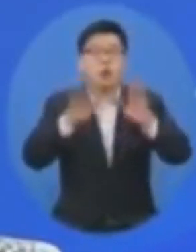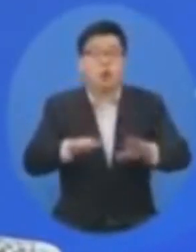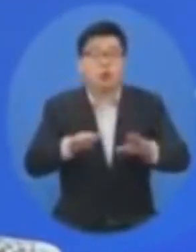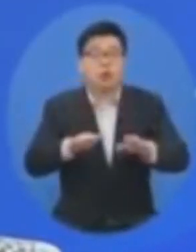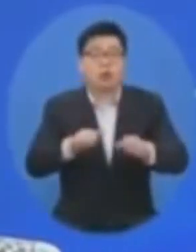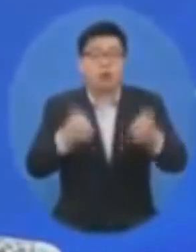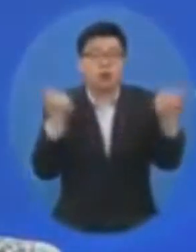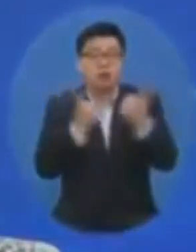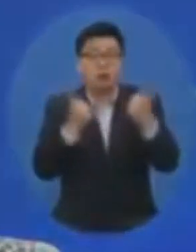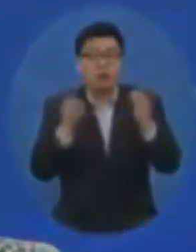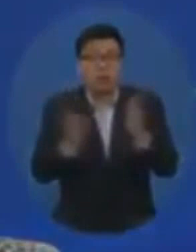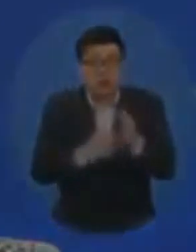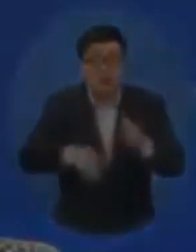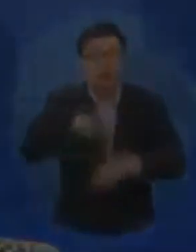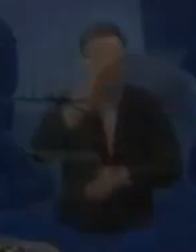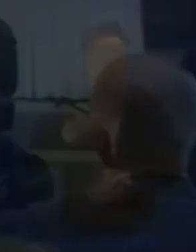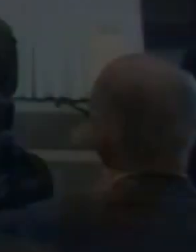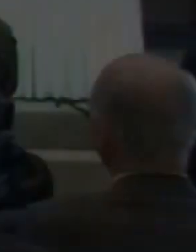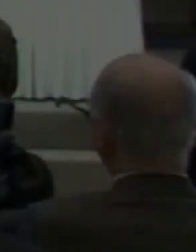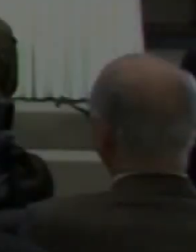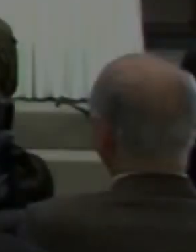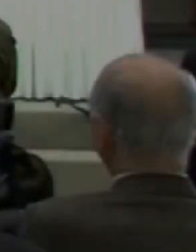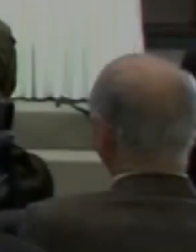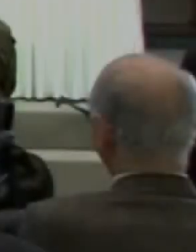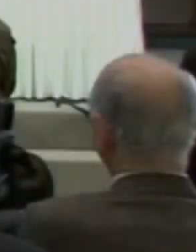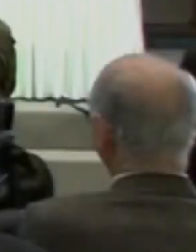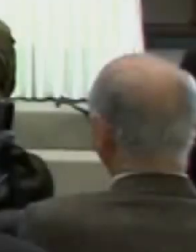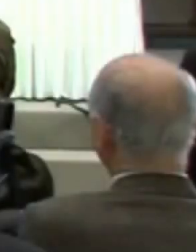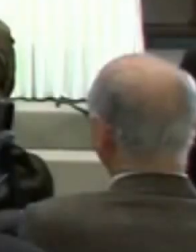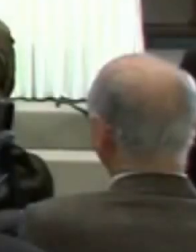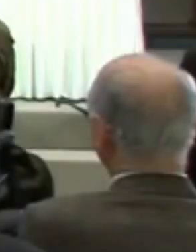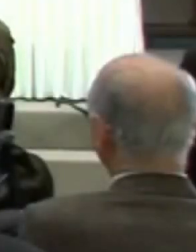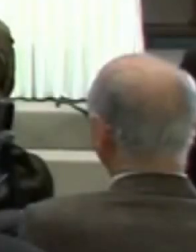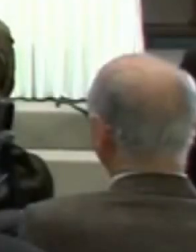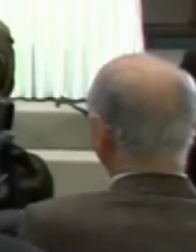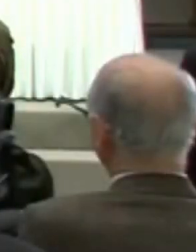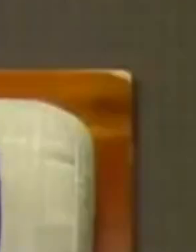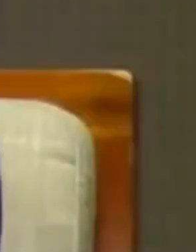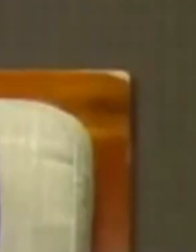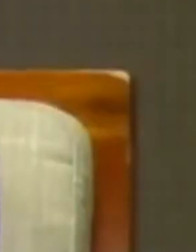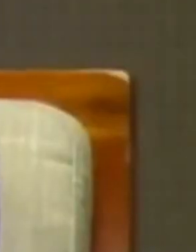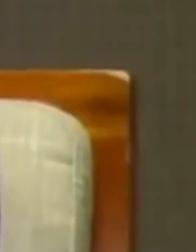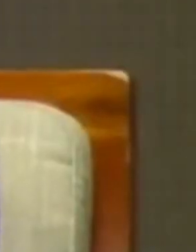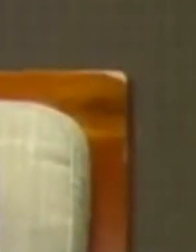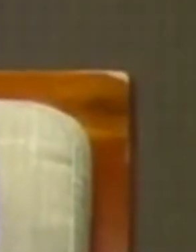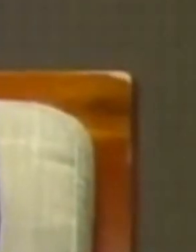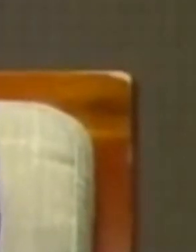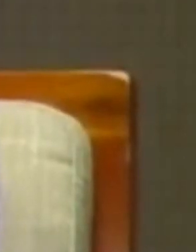아마 판도가 더 바뀔 겁니다. 선거 막판에